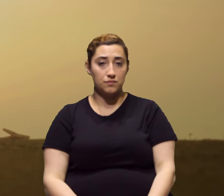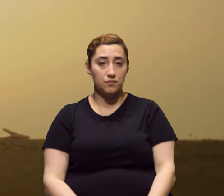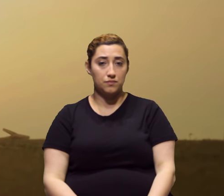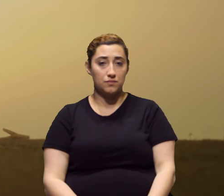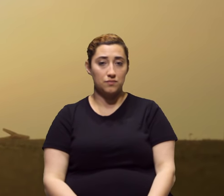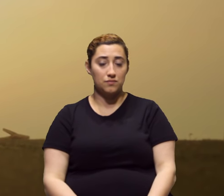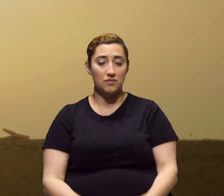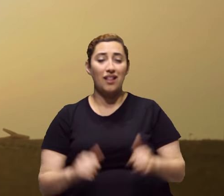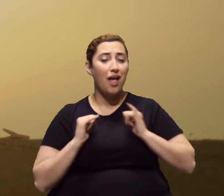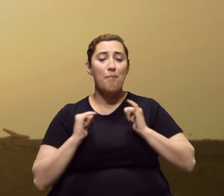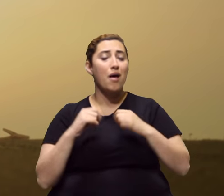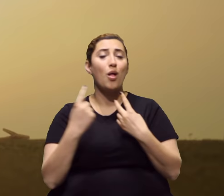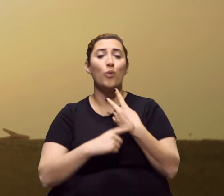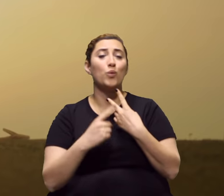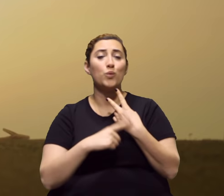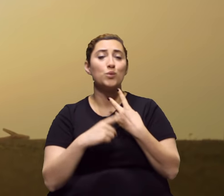Miskin Yunus,